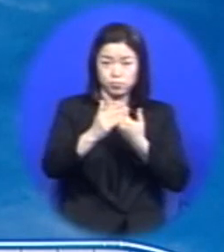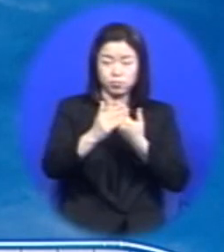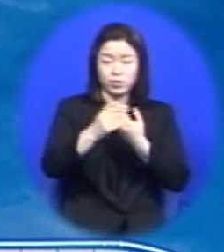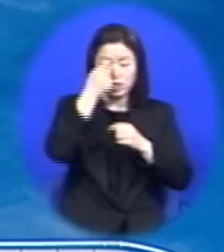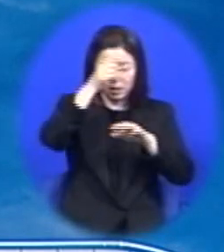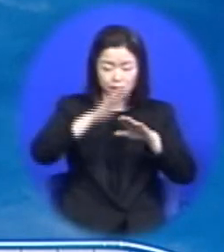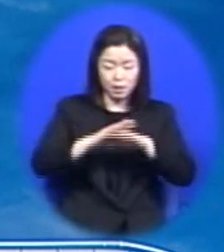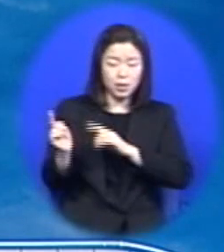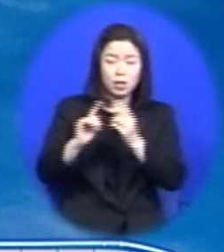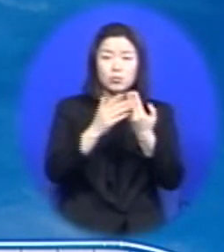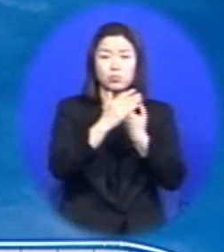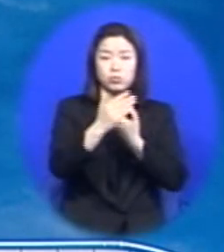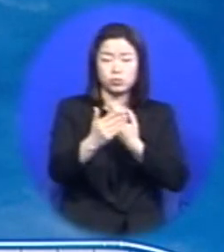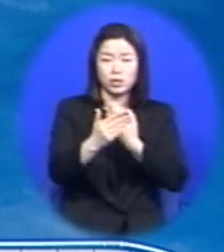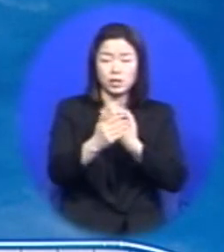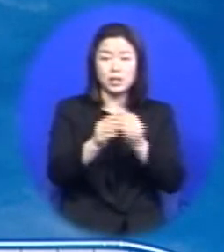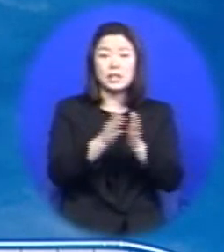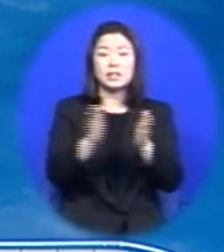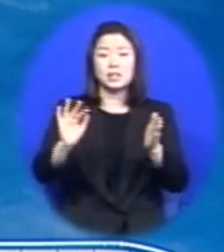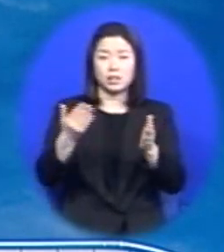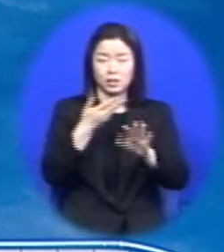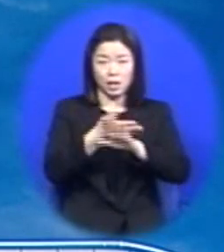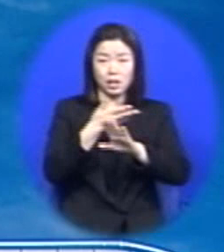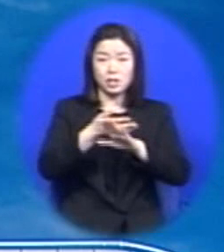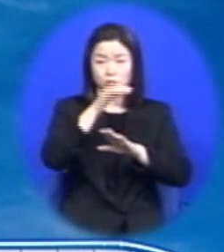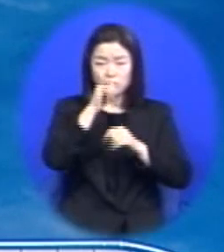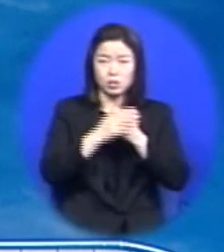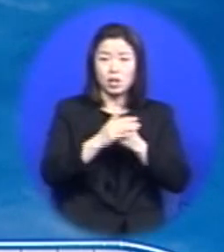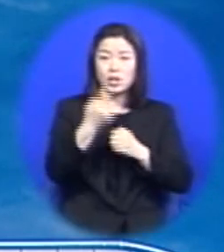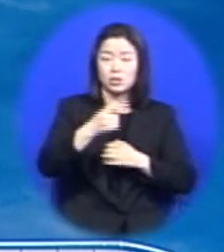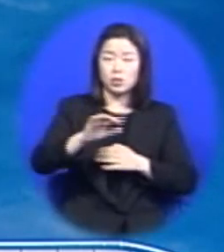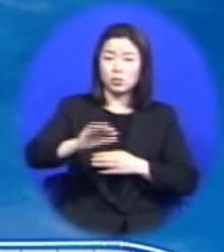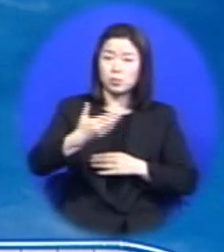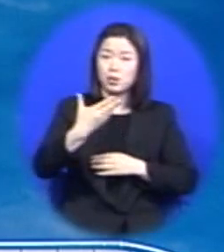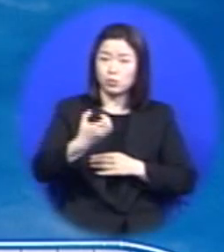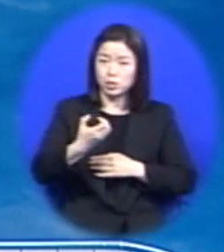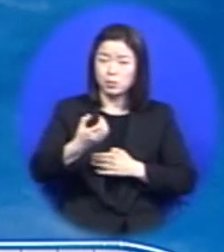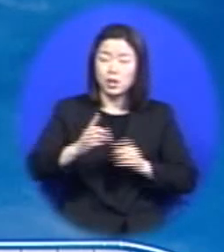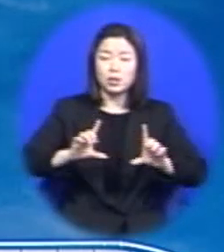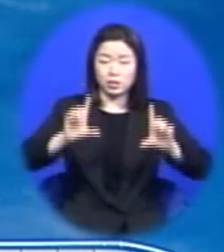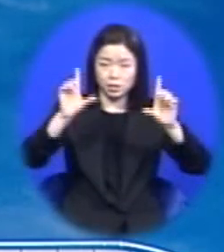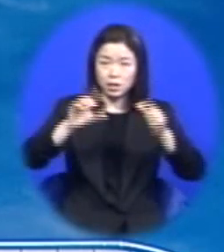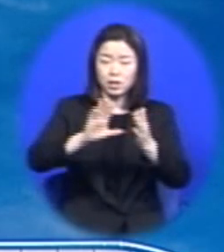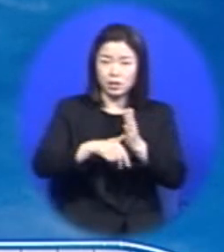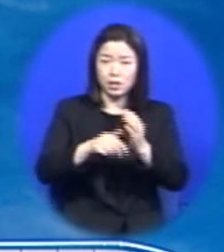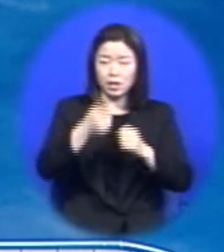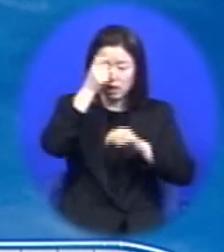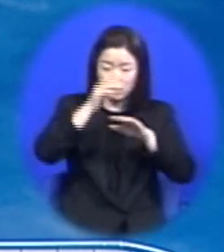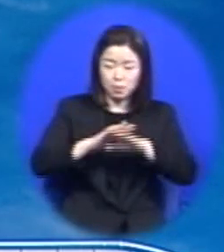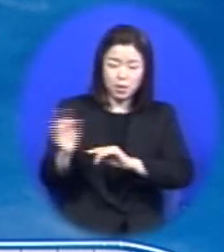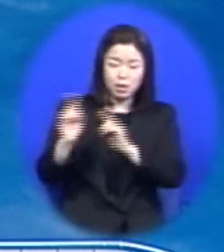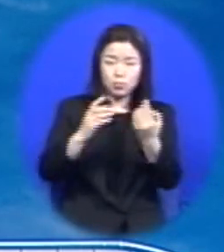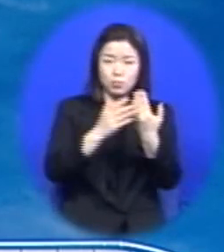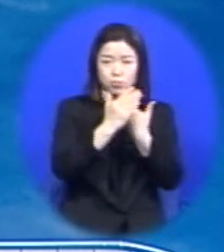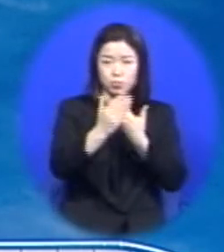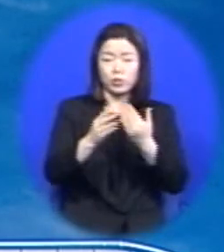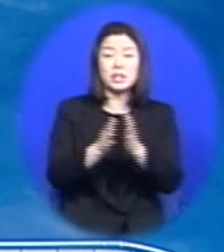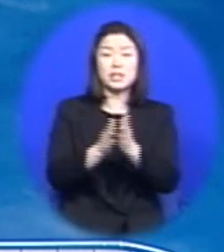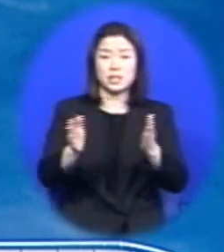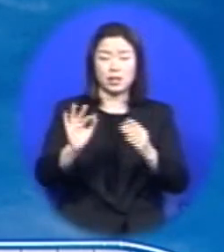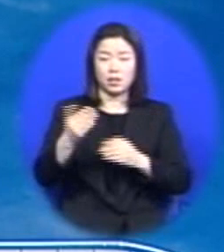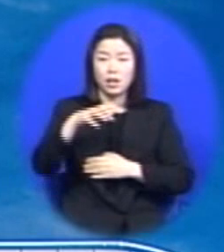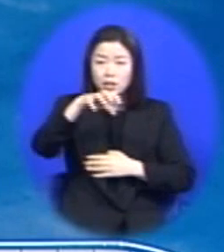부흥입니다. 예배가 달라지고 있다. 1990년도 들어서서 미국 안에 예배의 부흥이 일어나기 시작했어요. 그래서 그